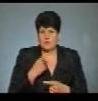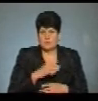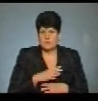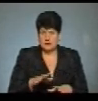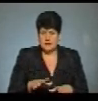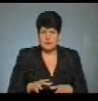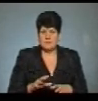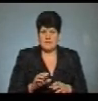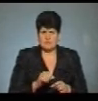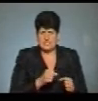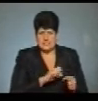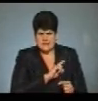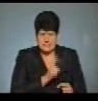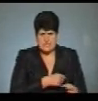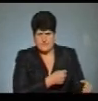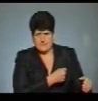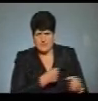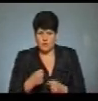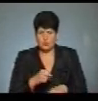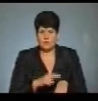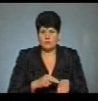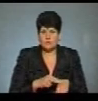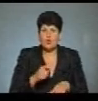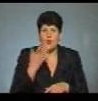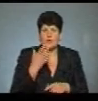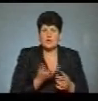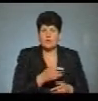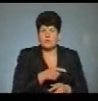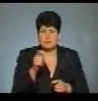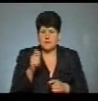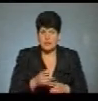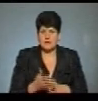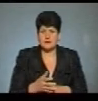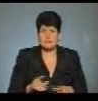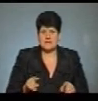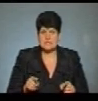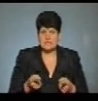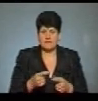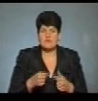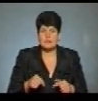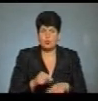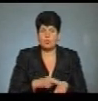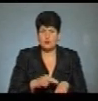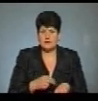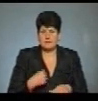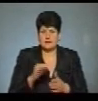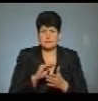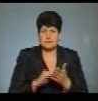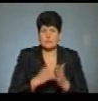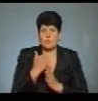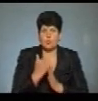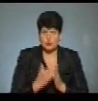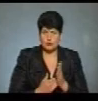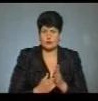Мене почали силами стягнути у автомобіль, на якому вони приїхали. В подальшому мене було затримано та вже у відділку поліції на мене складено даний протокол